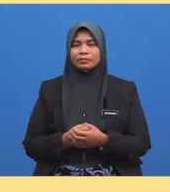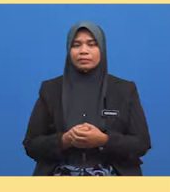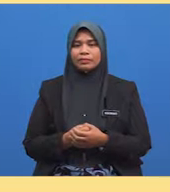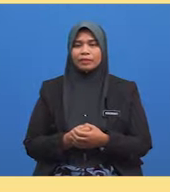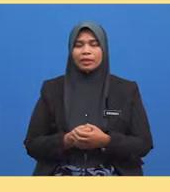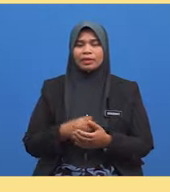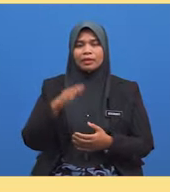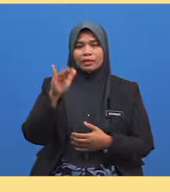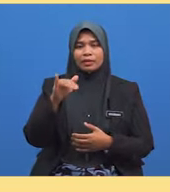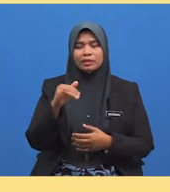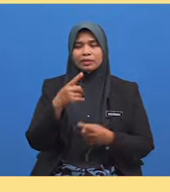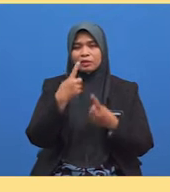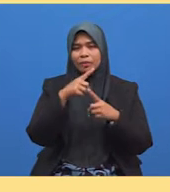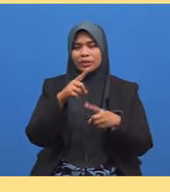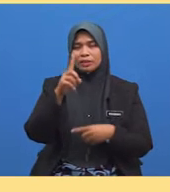Ya,